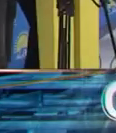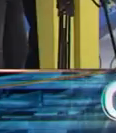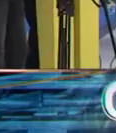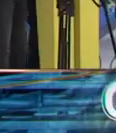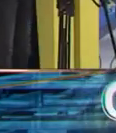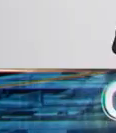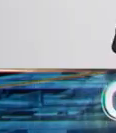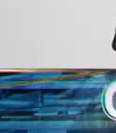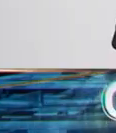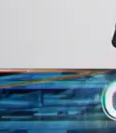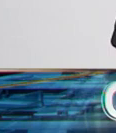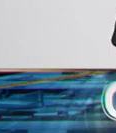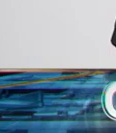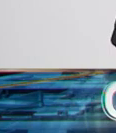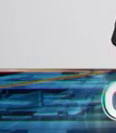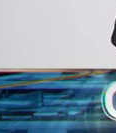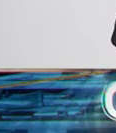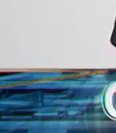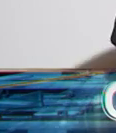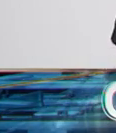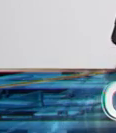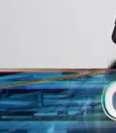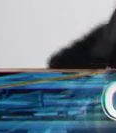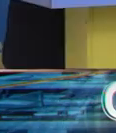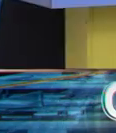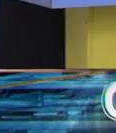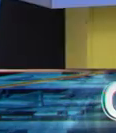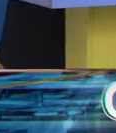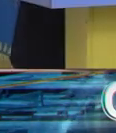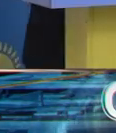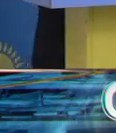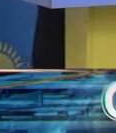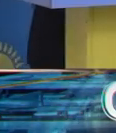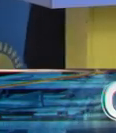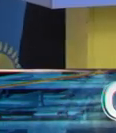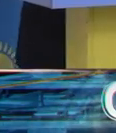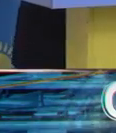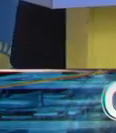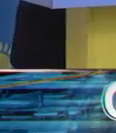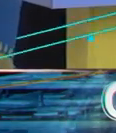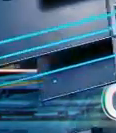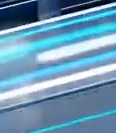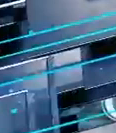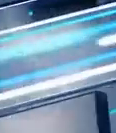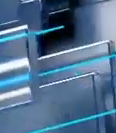Есть проблема, но нет пути решения. Дебаты в праймерис по городскому списку горячие, но сырые.